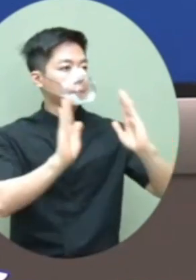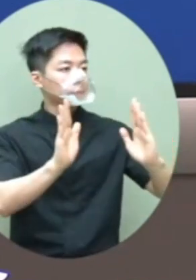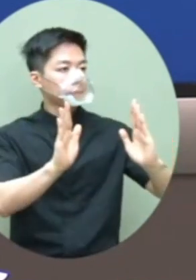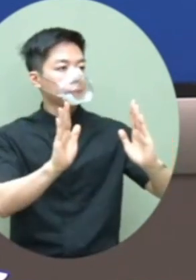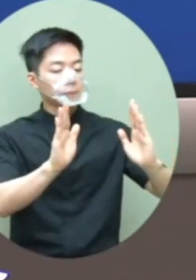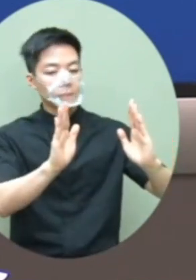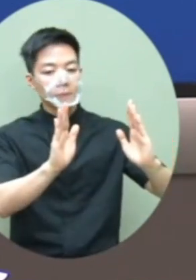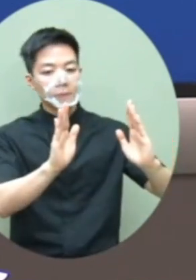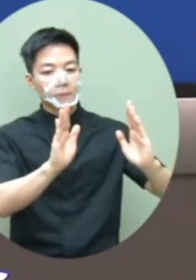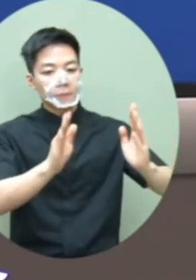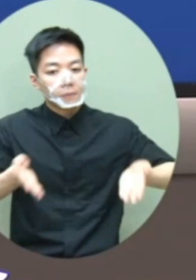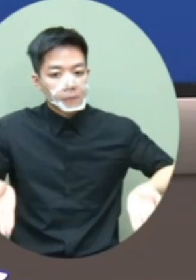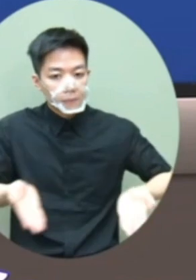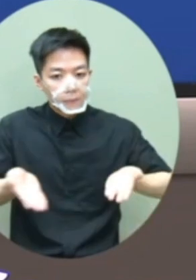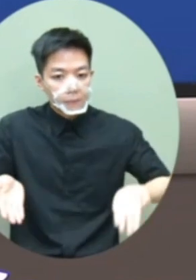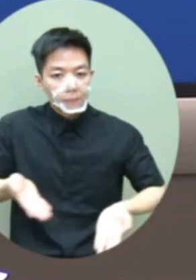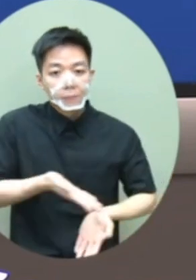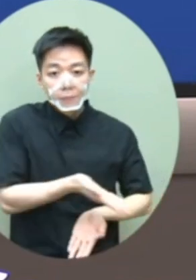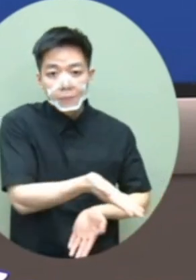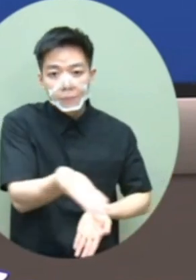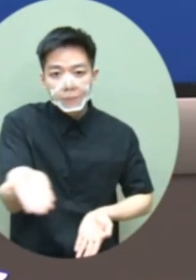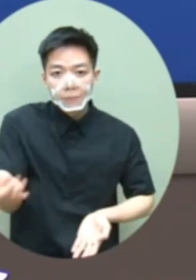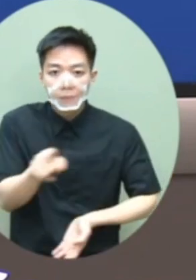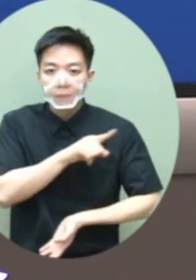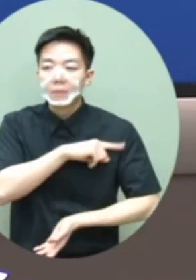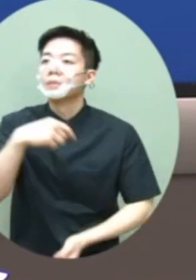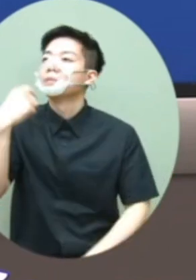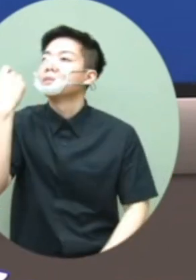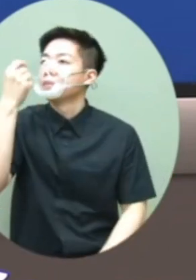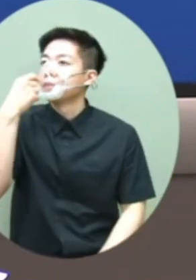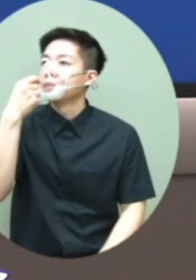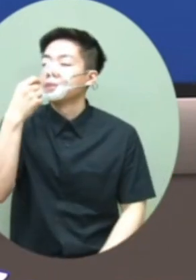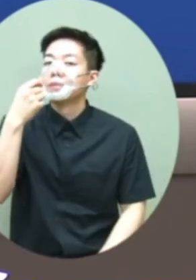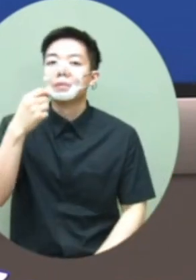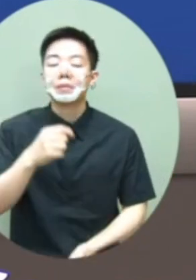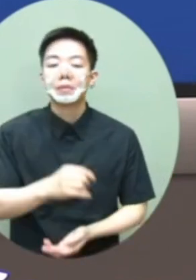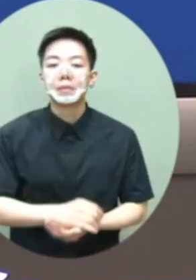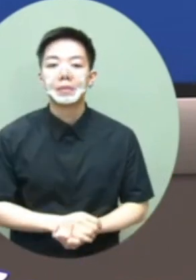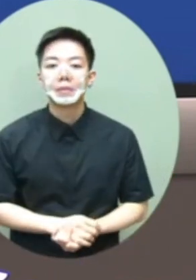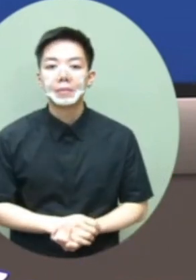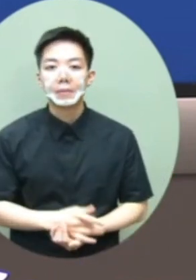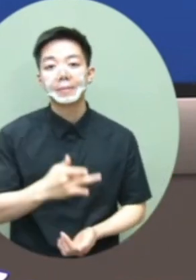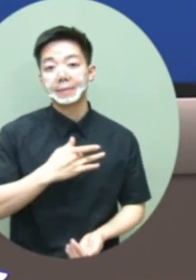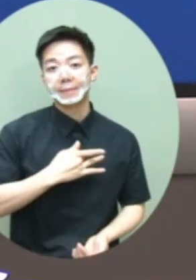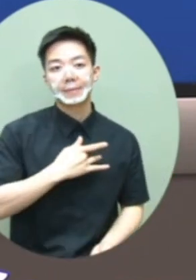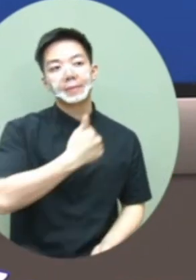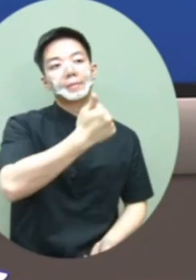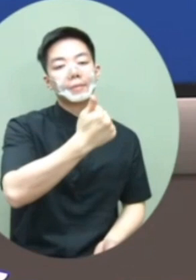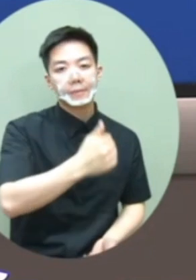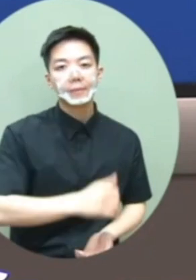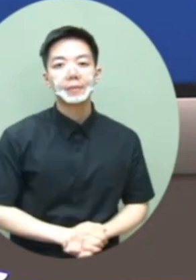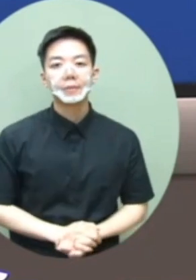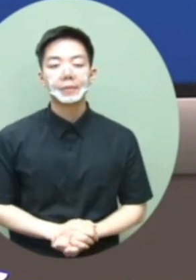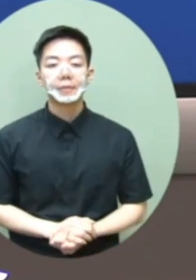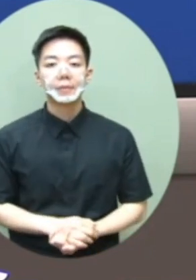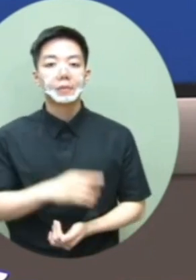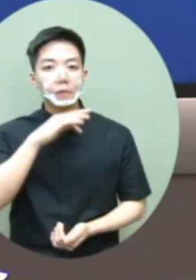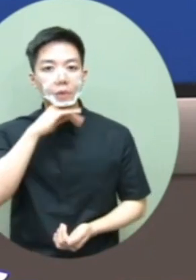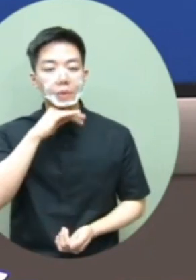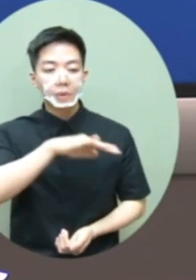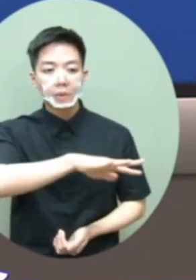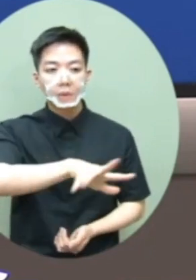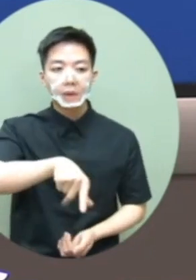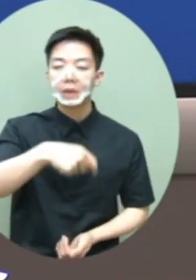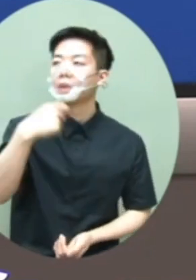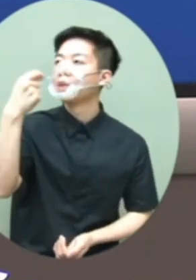勵全港市民去做呢個快速抗原檢測咧，係有成效嘅。因為如果唔做咧，一